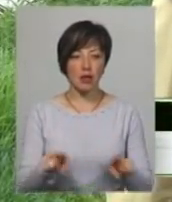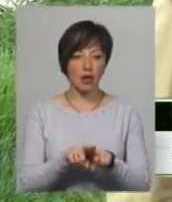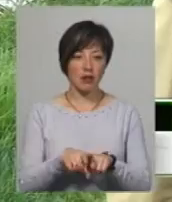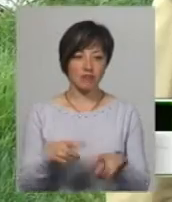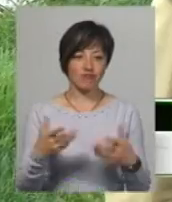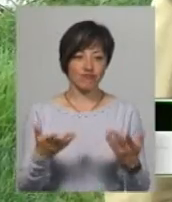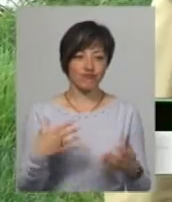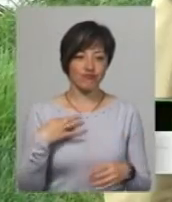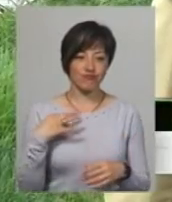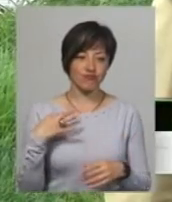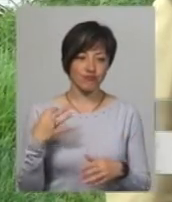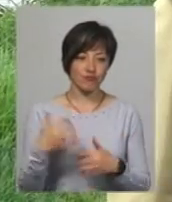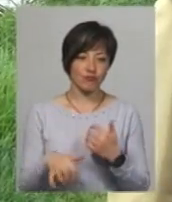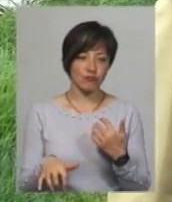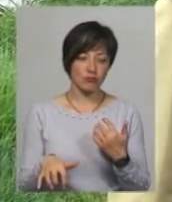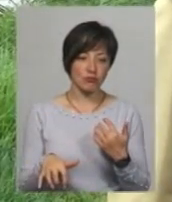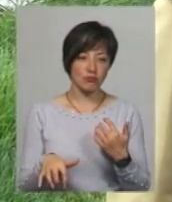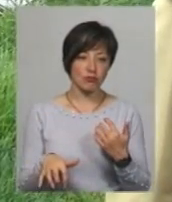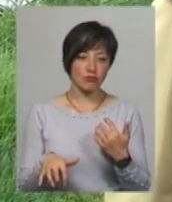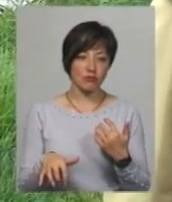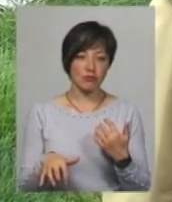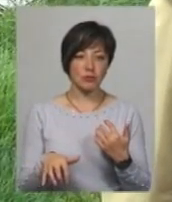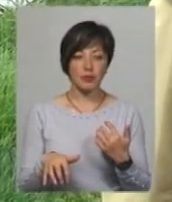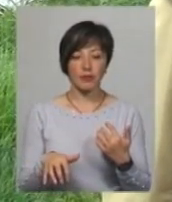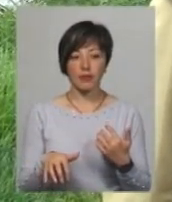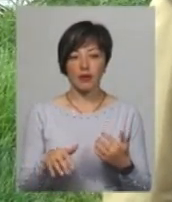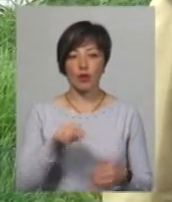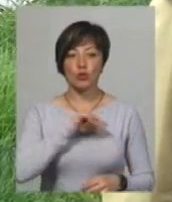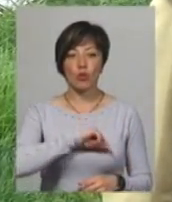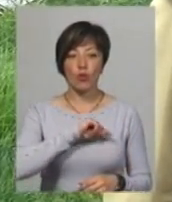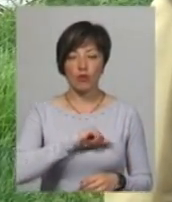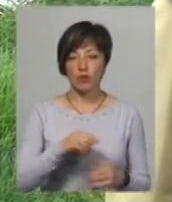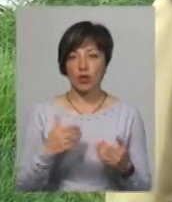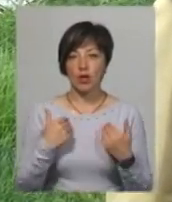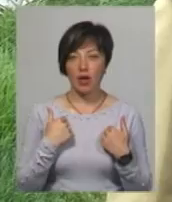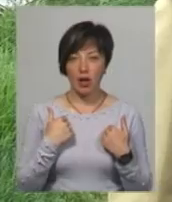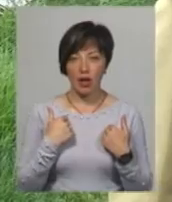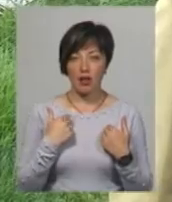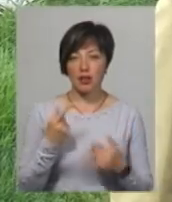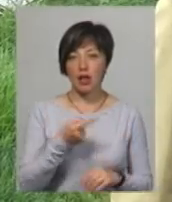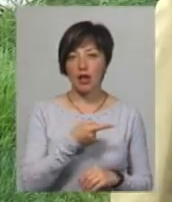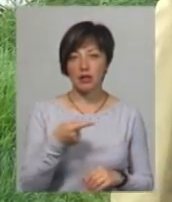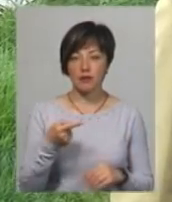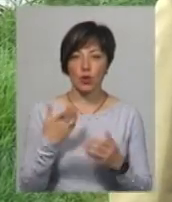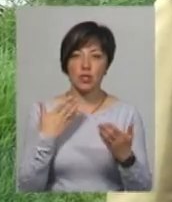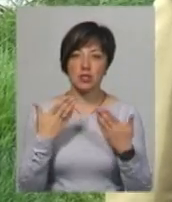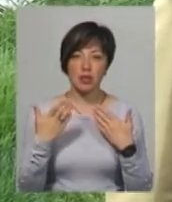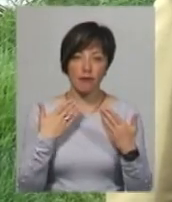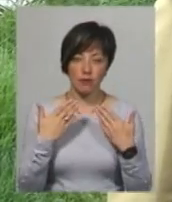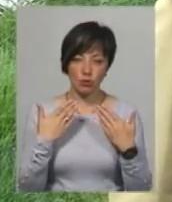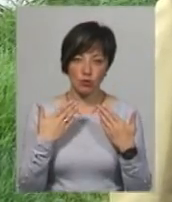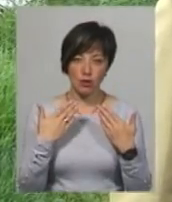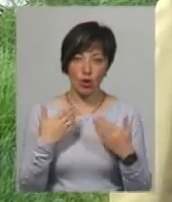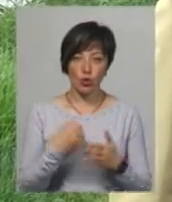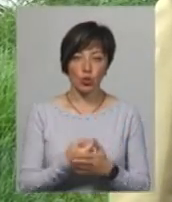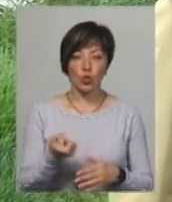аморфне і бездуховне. Ось, тому що я досить негативно ставлюся